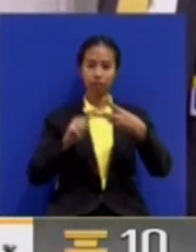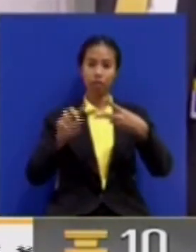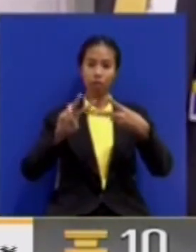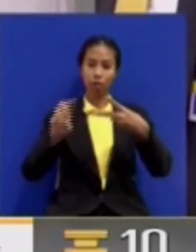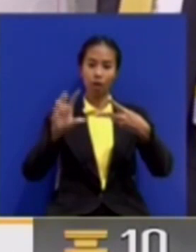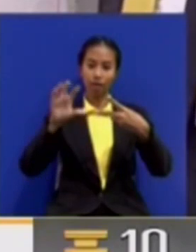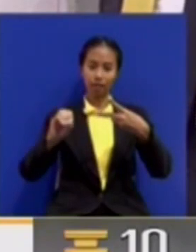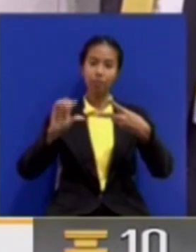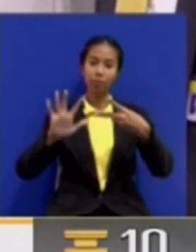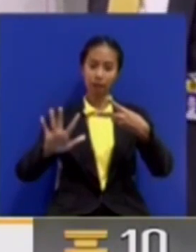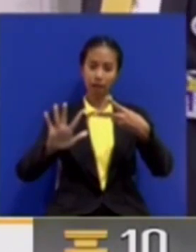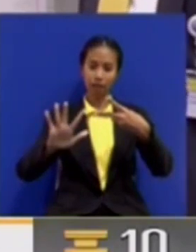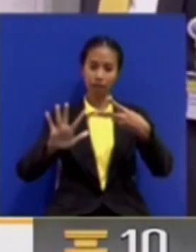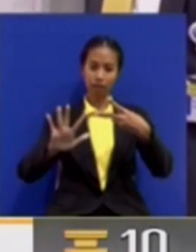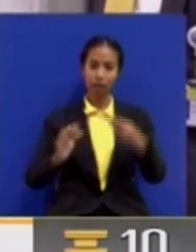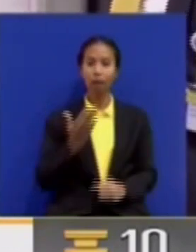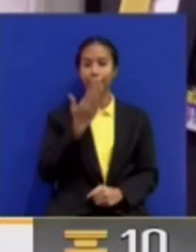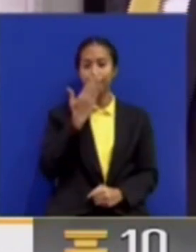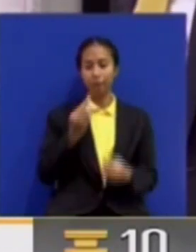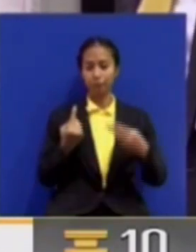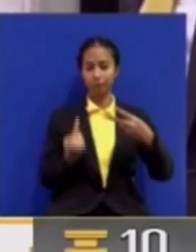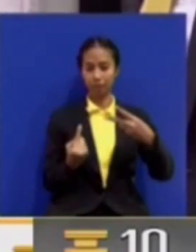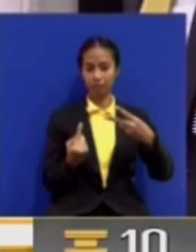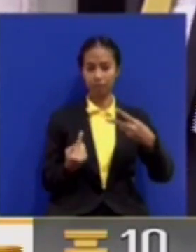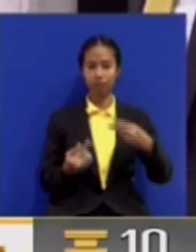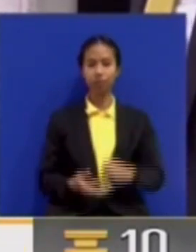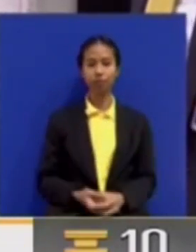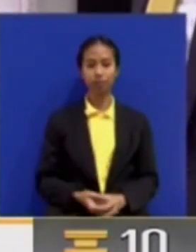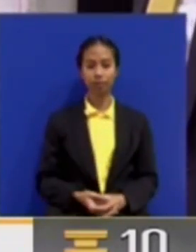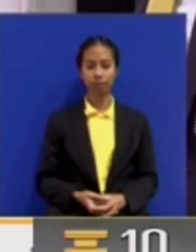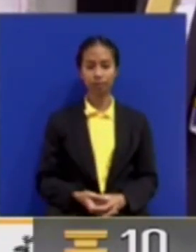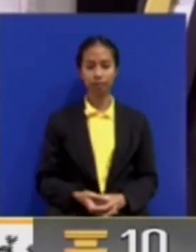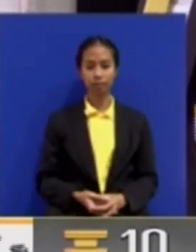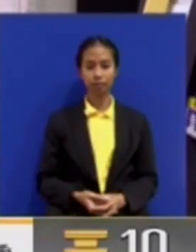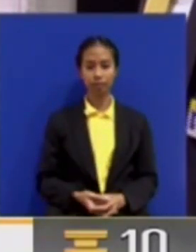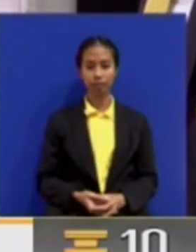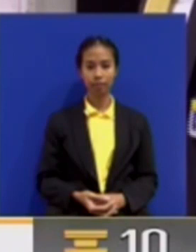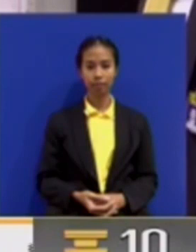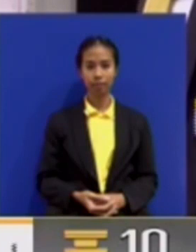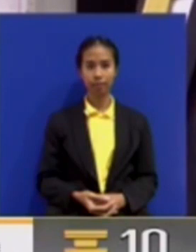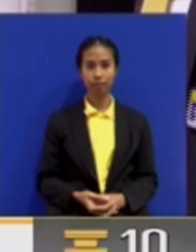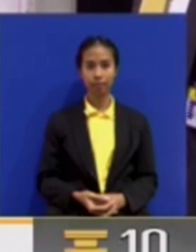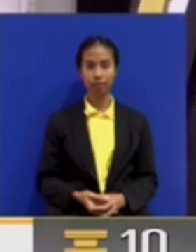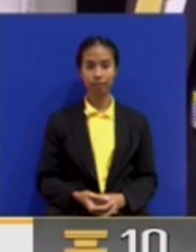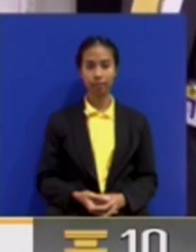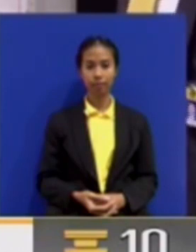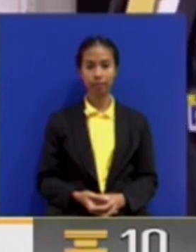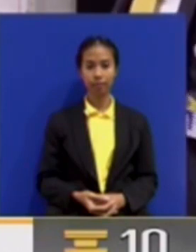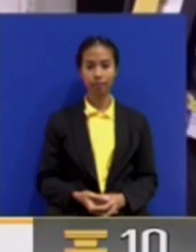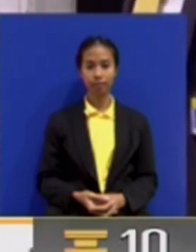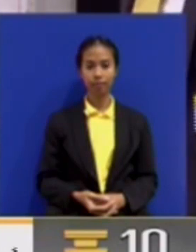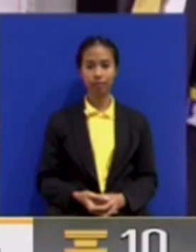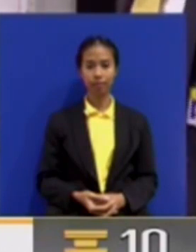นา258ต่อ235ค่ะ258ต่อ235 235 203ไปบวก